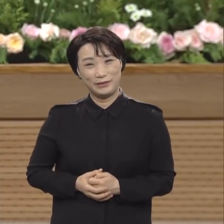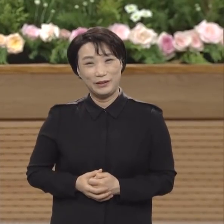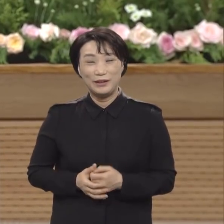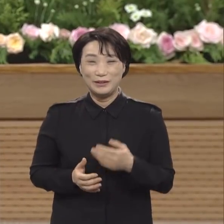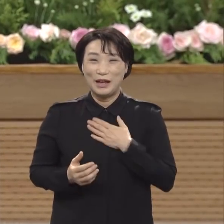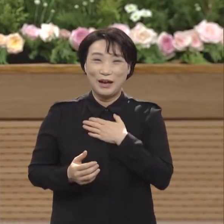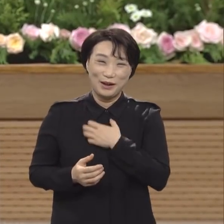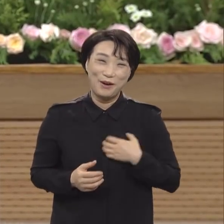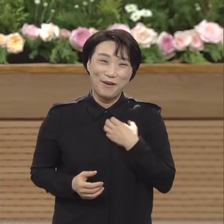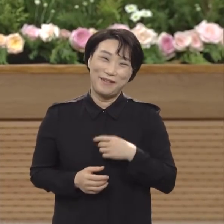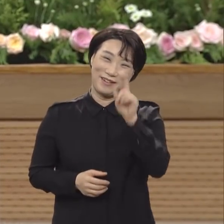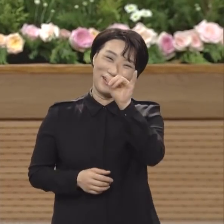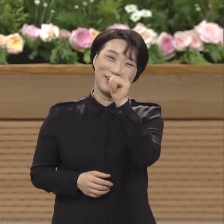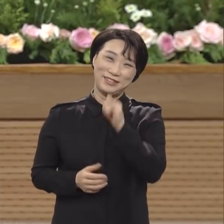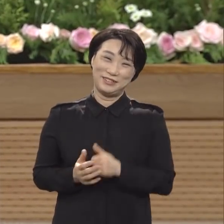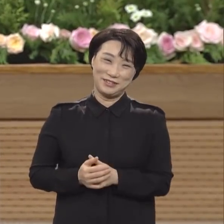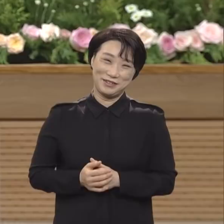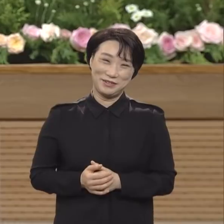난 걱정되는 것이,